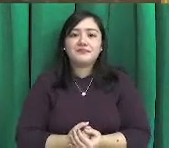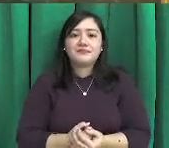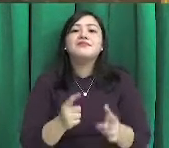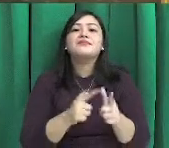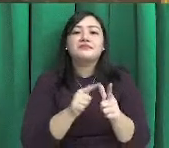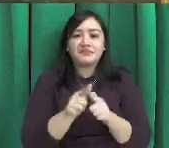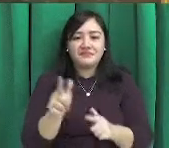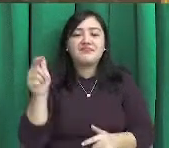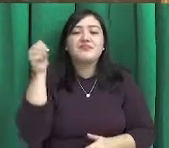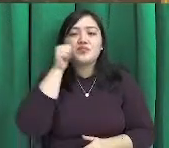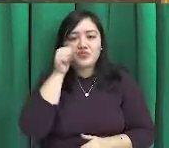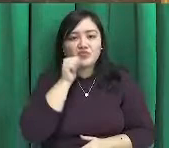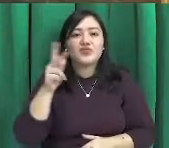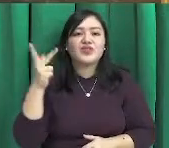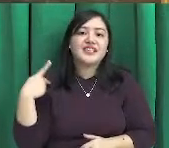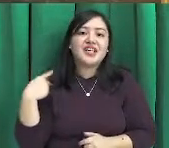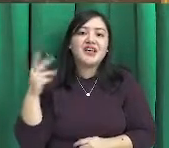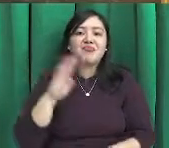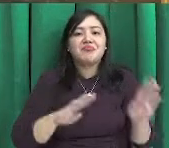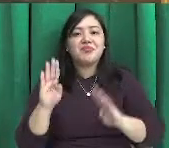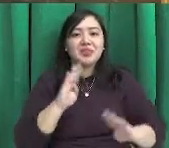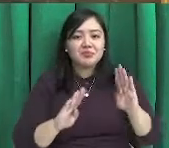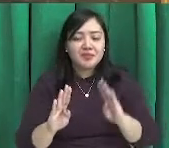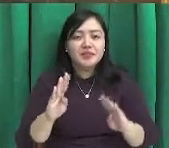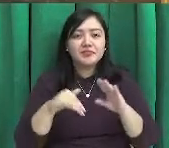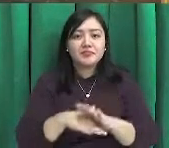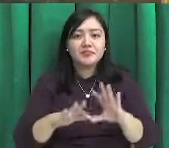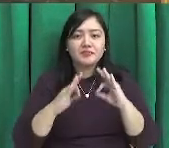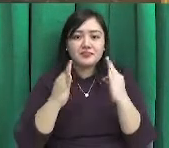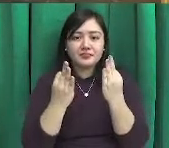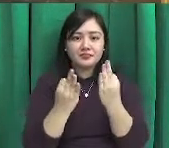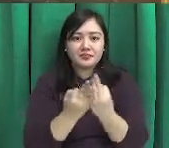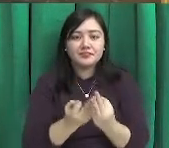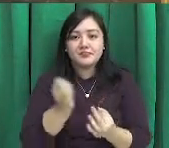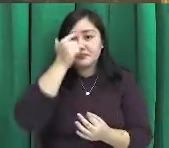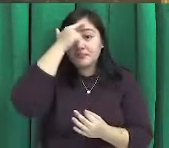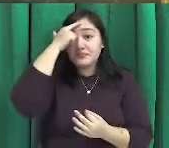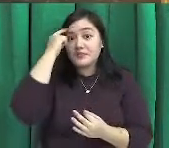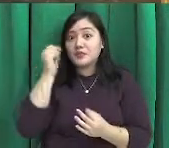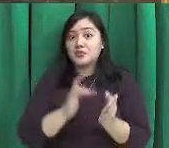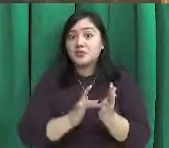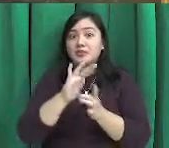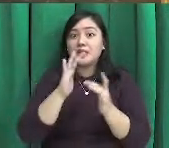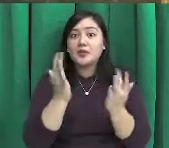Tandaan nyo po yan. Because the Bible says there someone might be